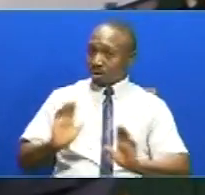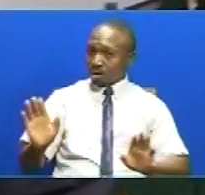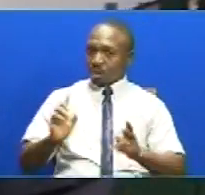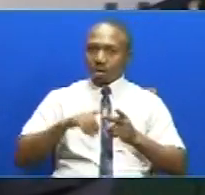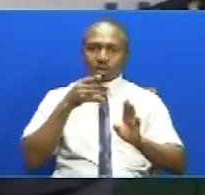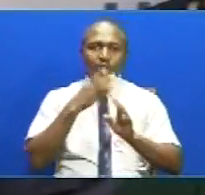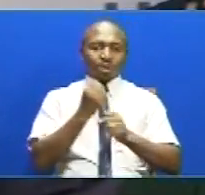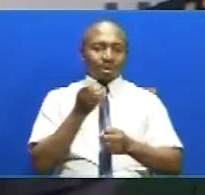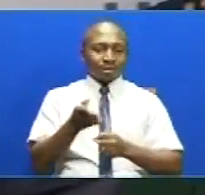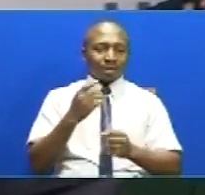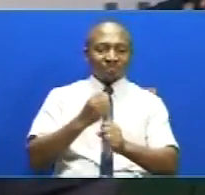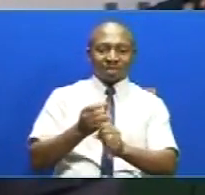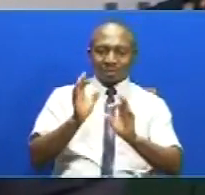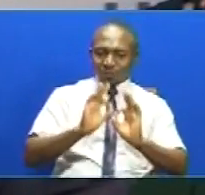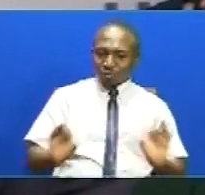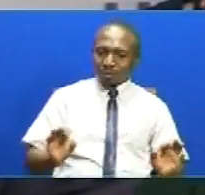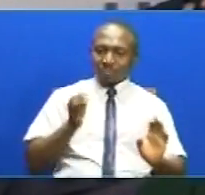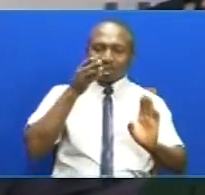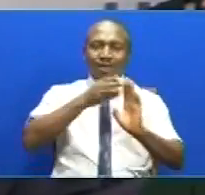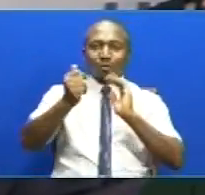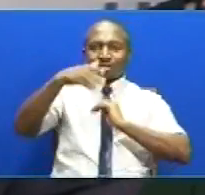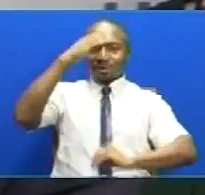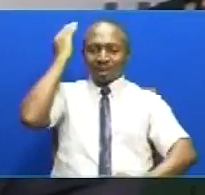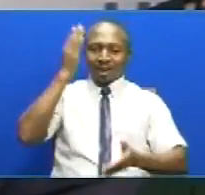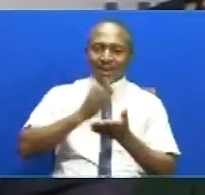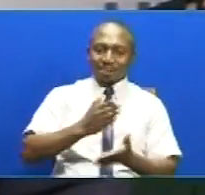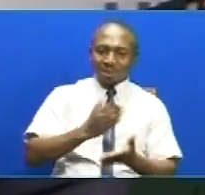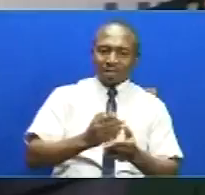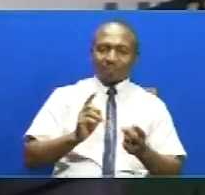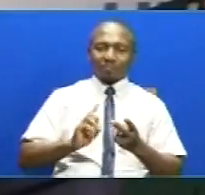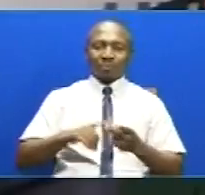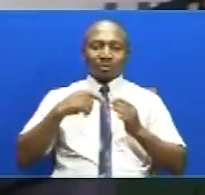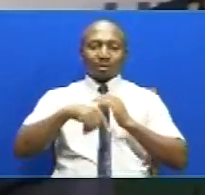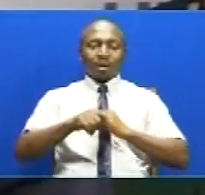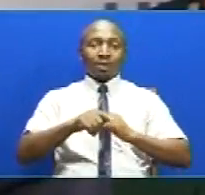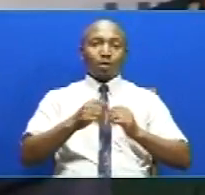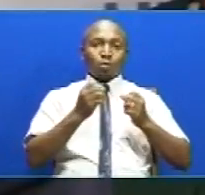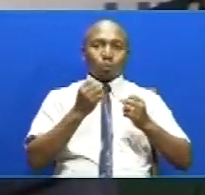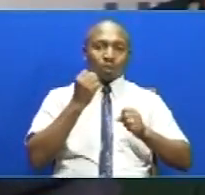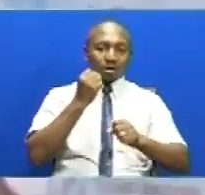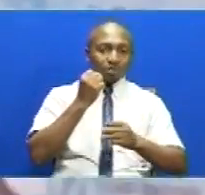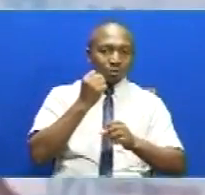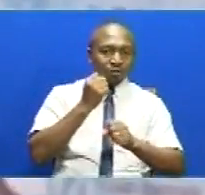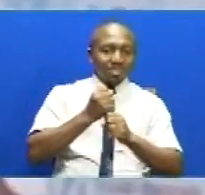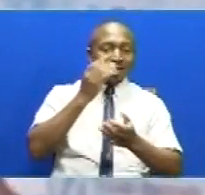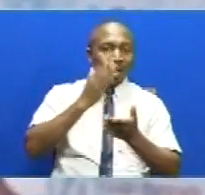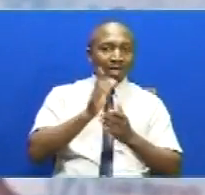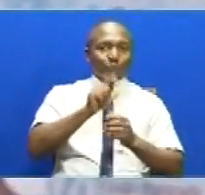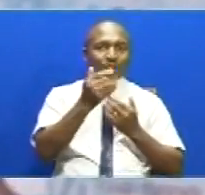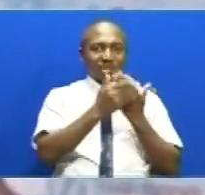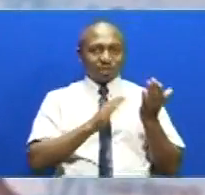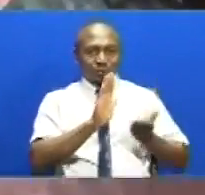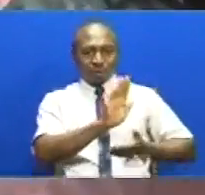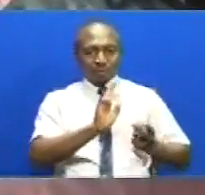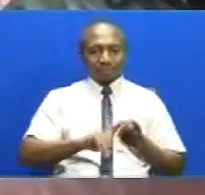hii ifanyike vizuri, ili lengo la serikali likamilike katika kuwatendea haki wananchi wake. Waziri wa Nchi Ofisi